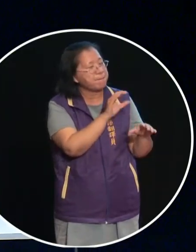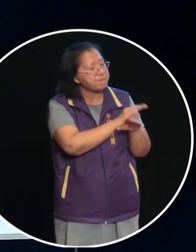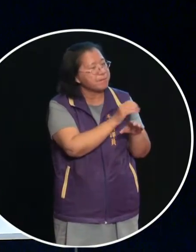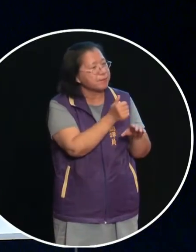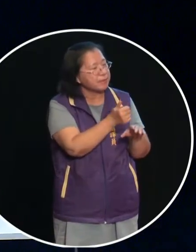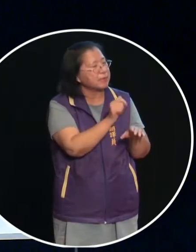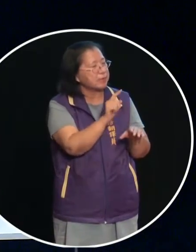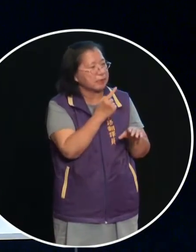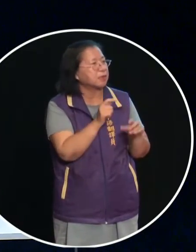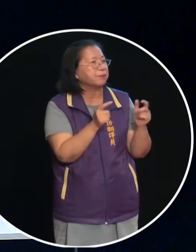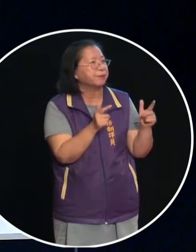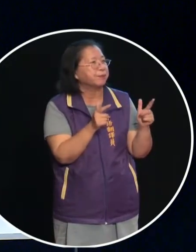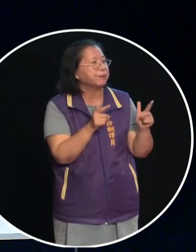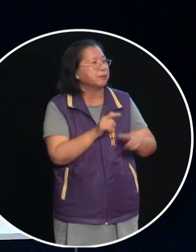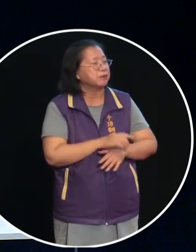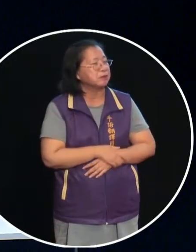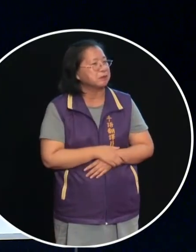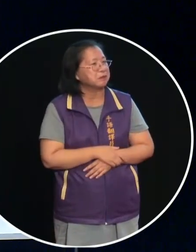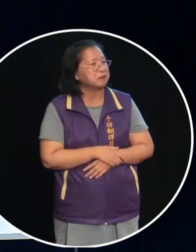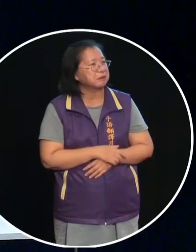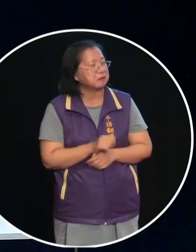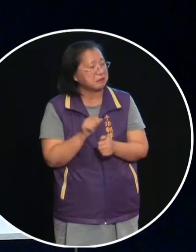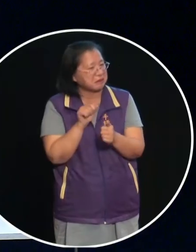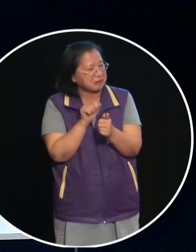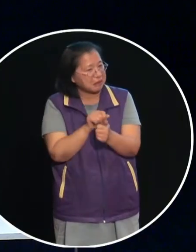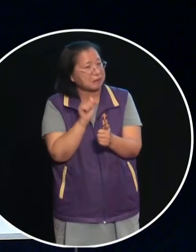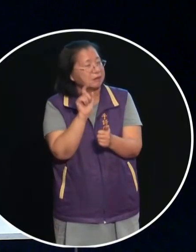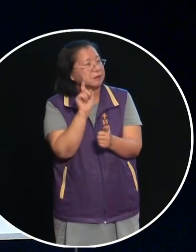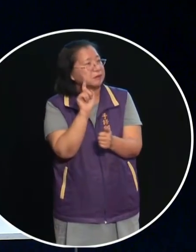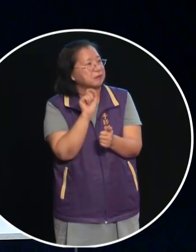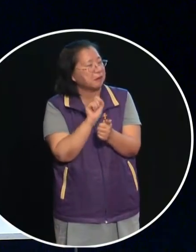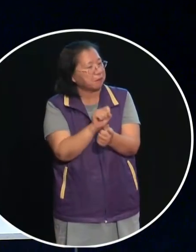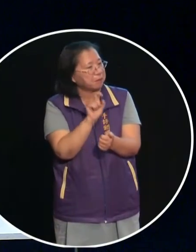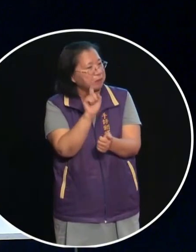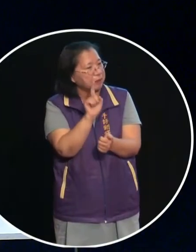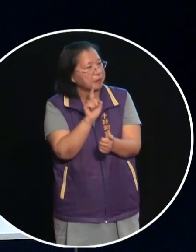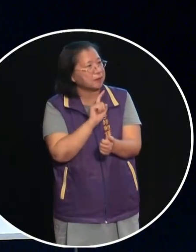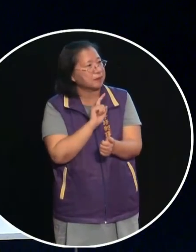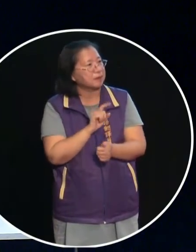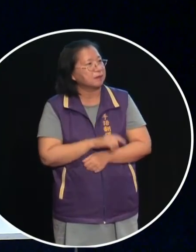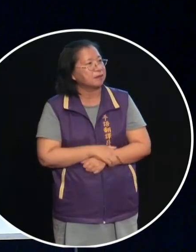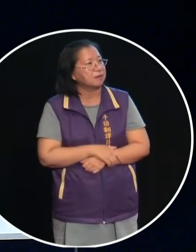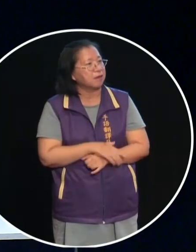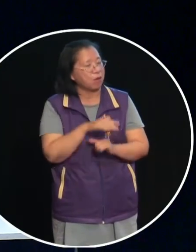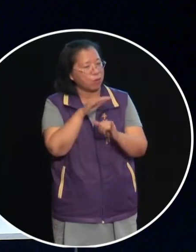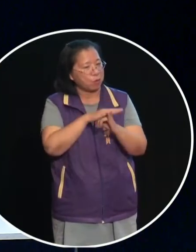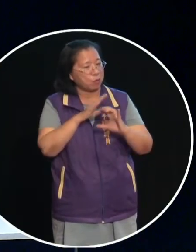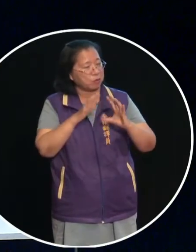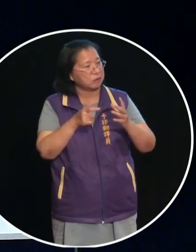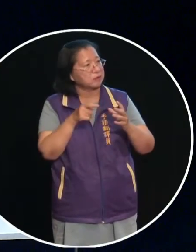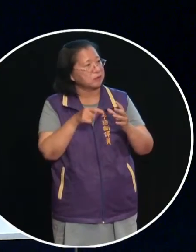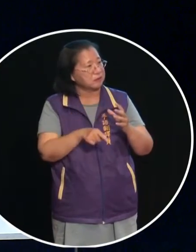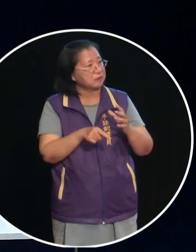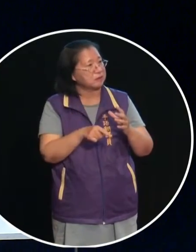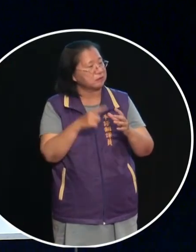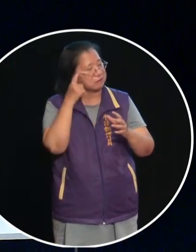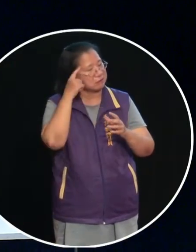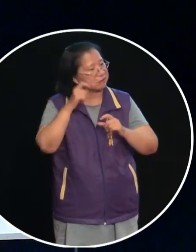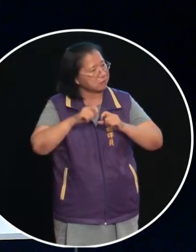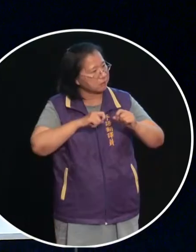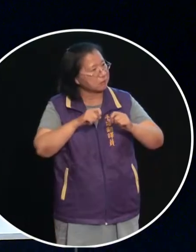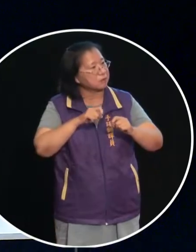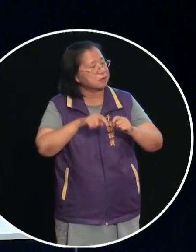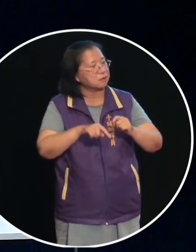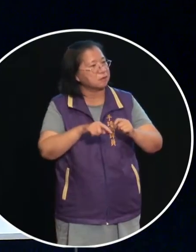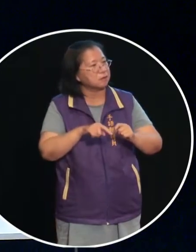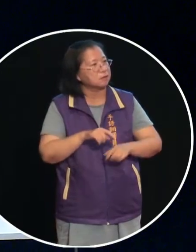一教的问题打击这个要不要办国丧这个政策的前面